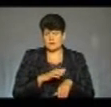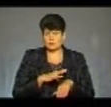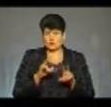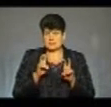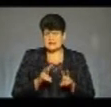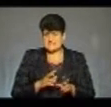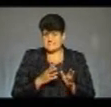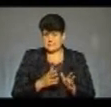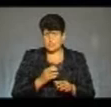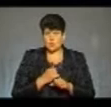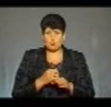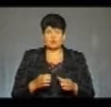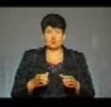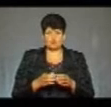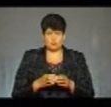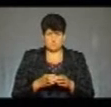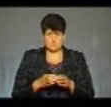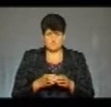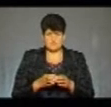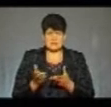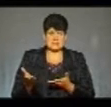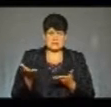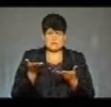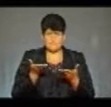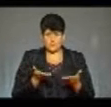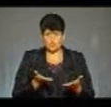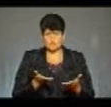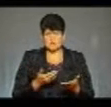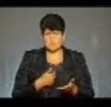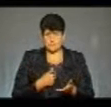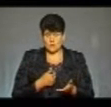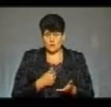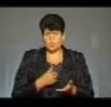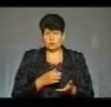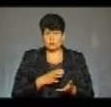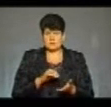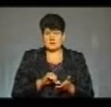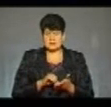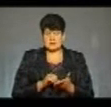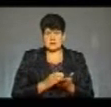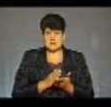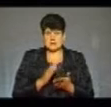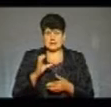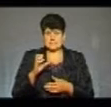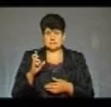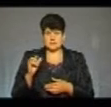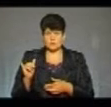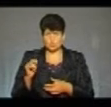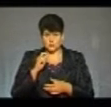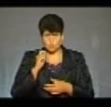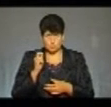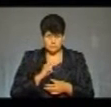засідання робочої групи, запрошені мною були представники Служби безпеки України,